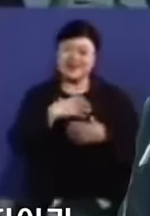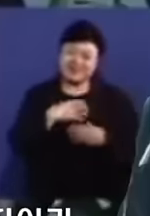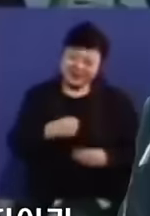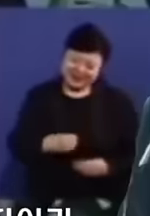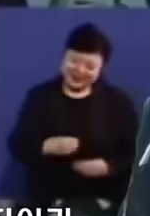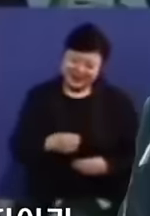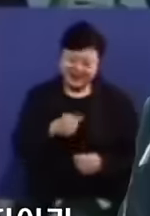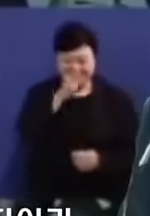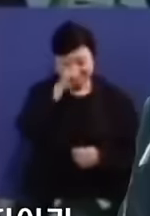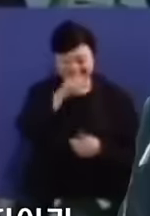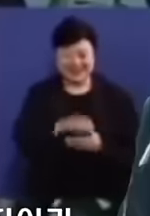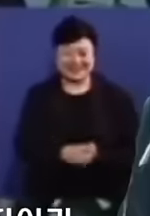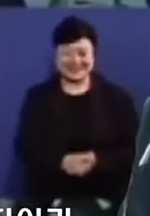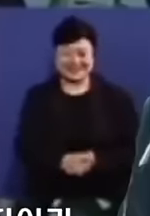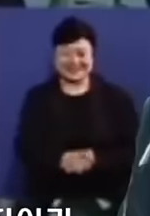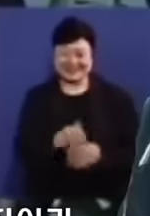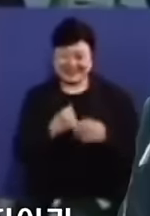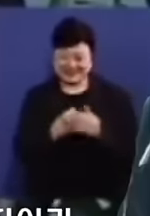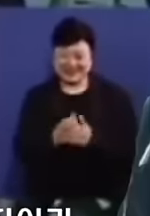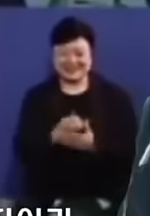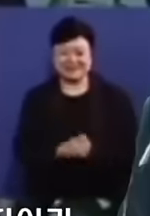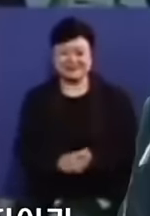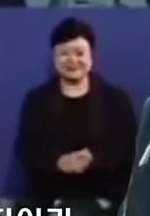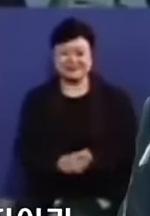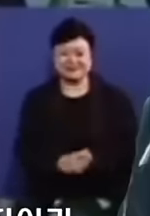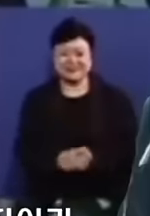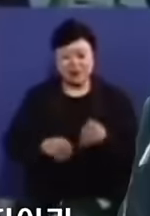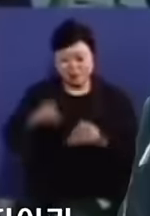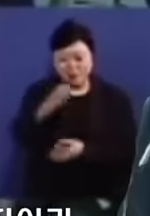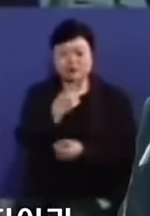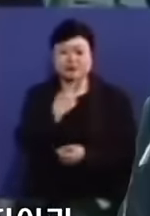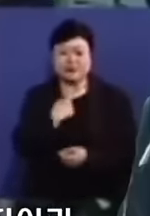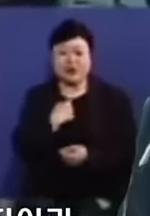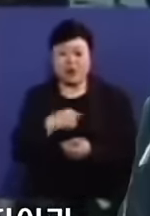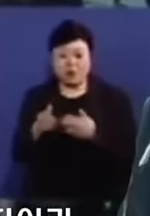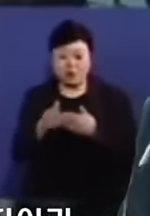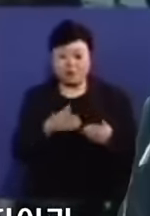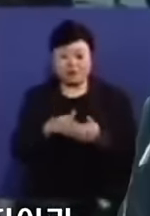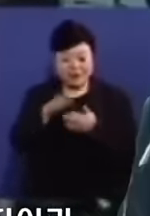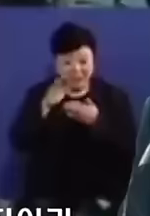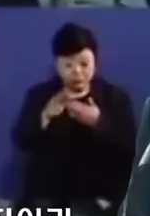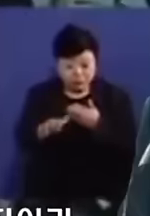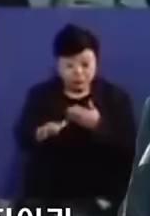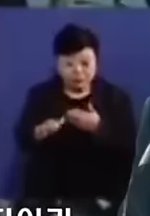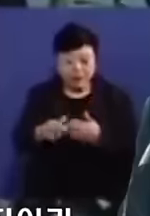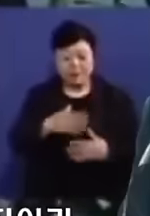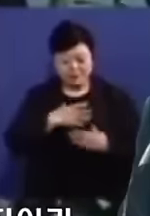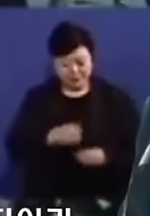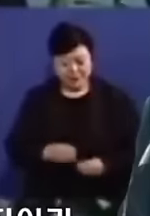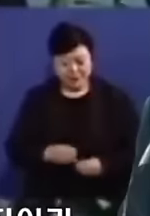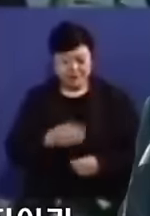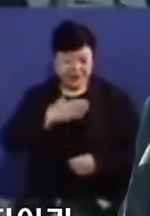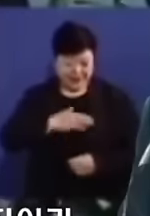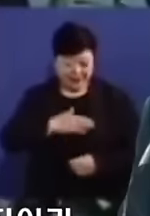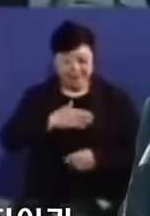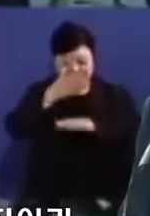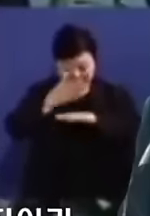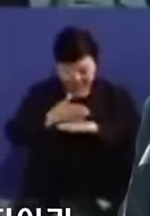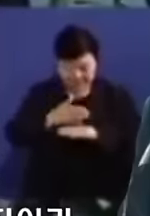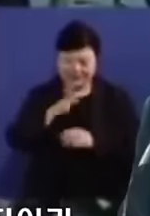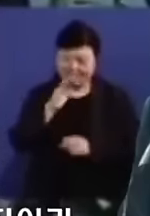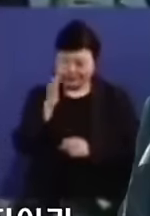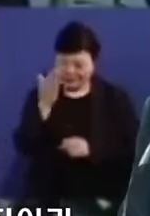몰라요. 그러므로 폭풍우를 당해봐야 평온함을 알고 감사하게